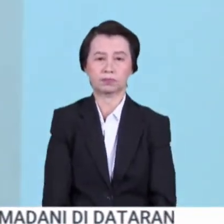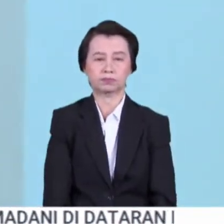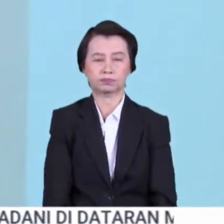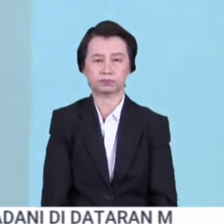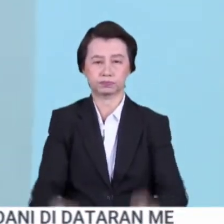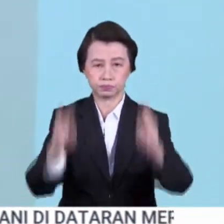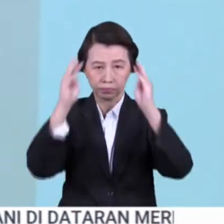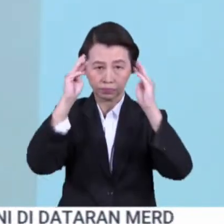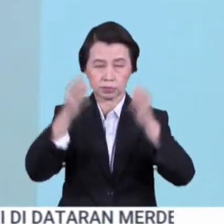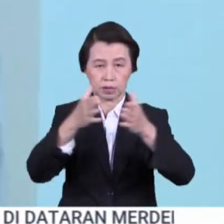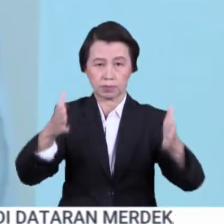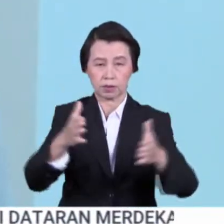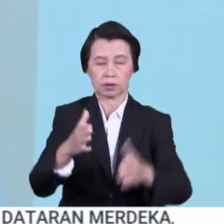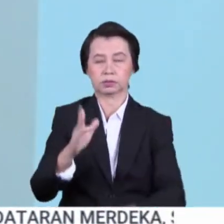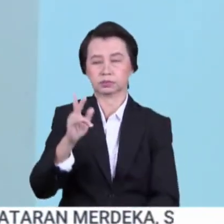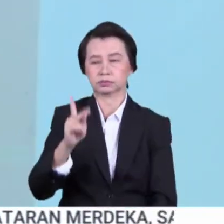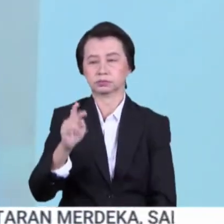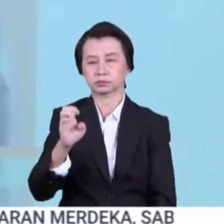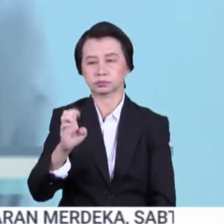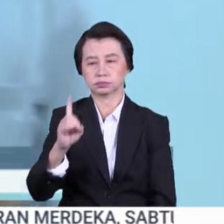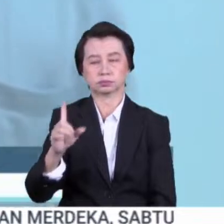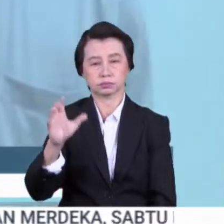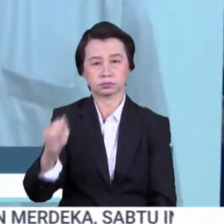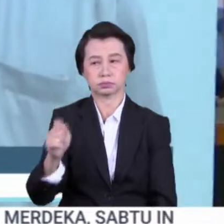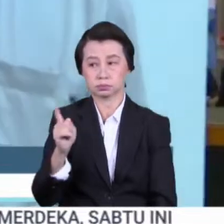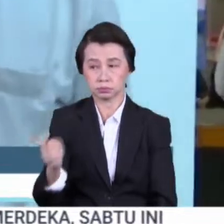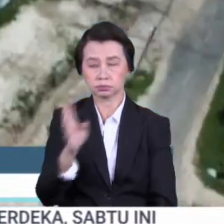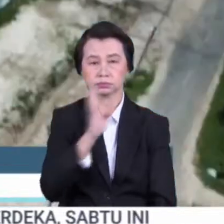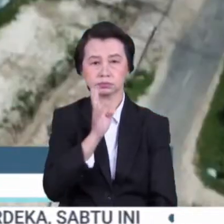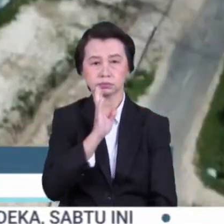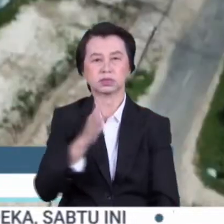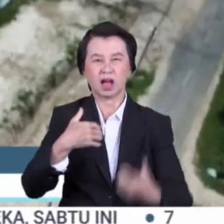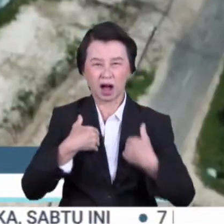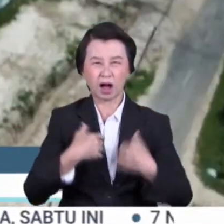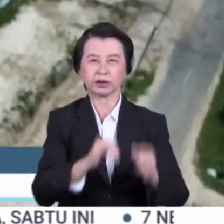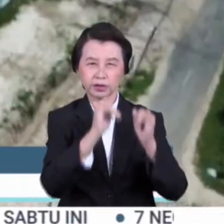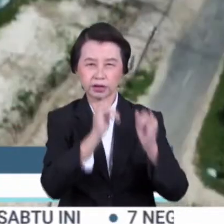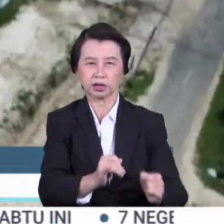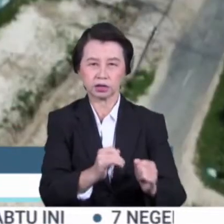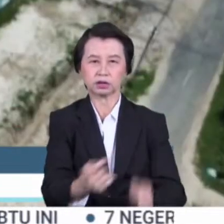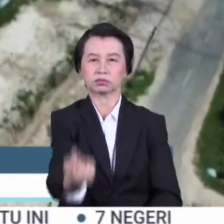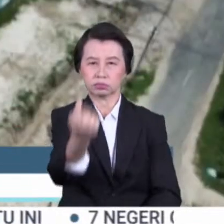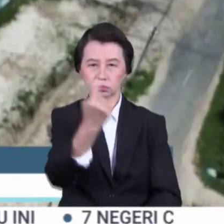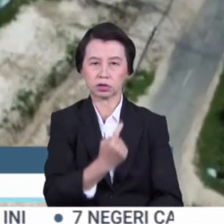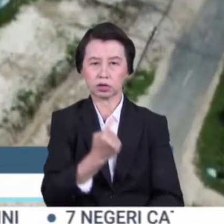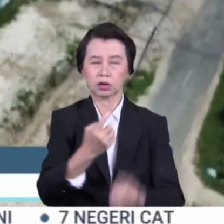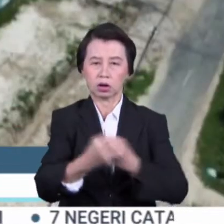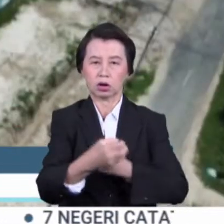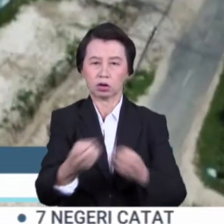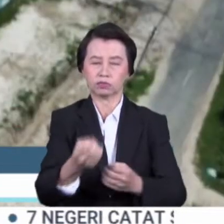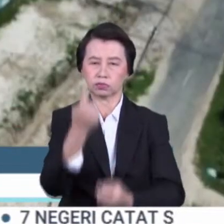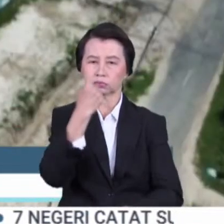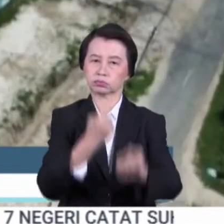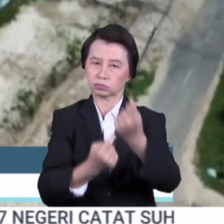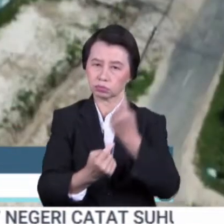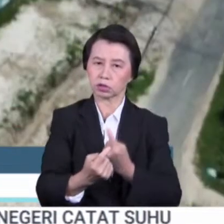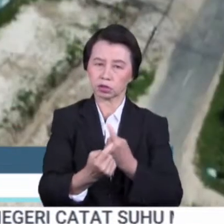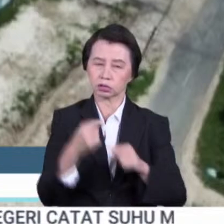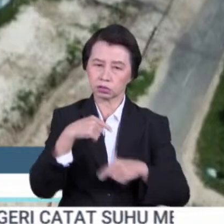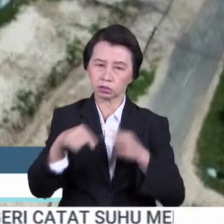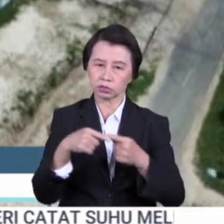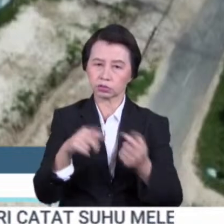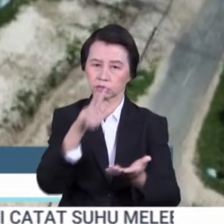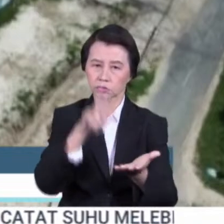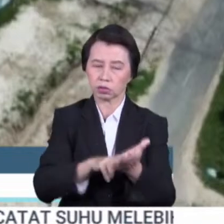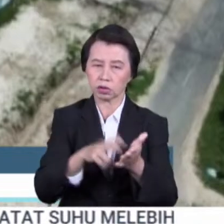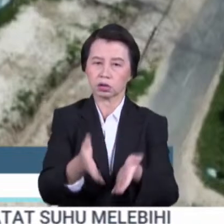Pengurus Besar Kedah Datuk Kamarudin Abdul Akib berkata ada individu yang datang ke pejabat untuk bertanyakan mengenai